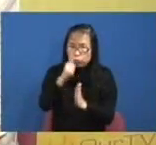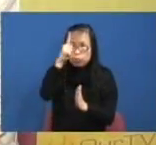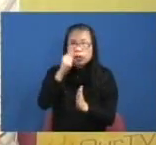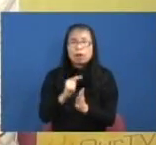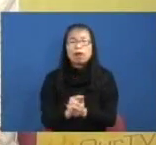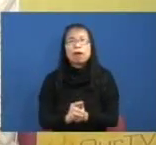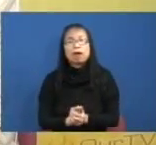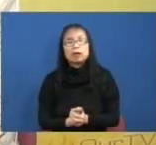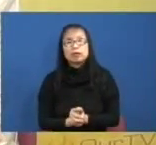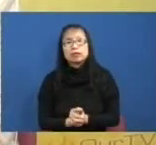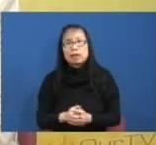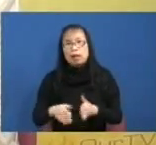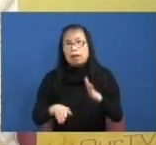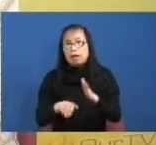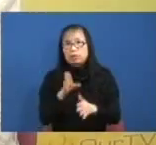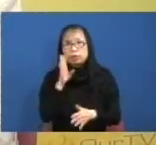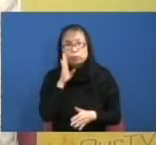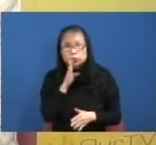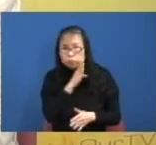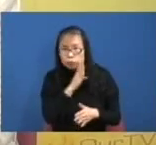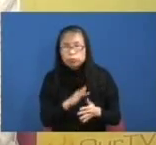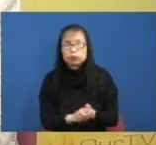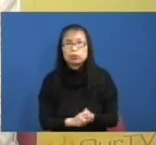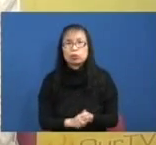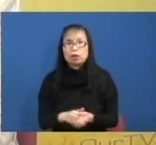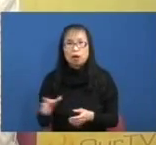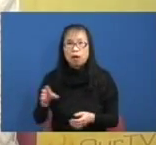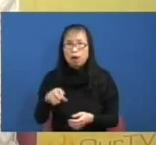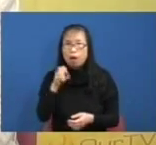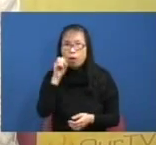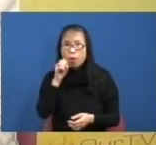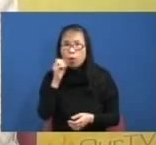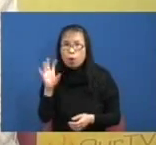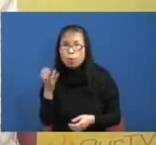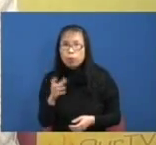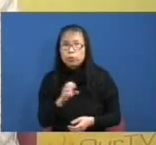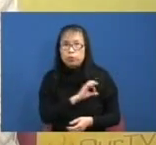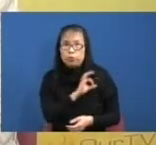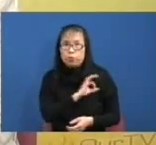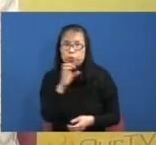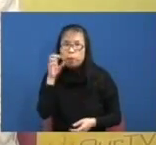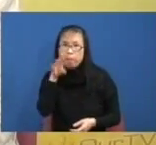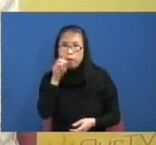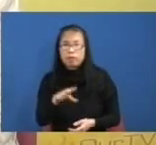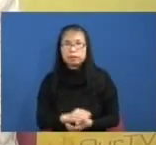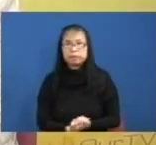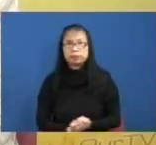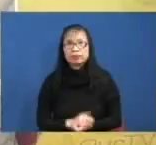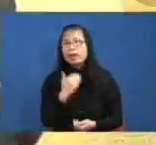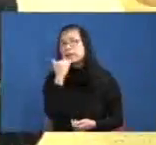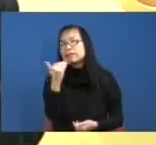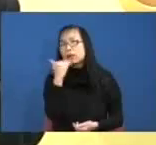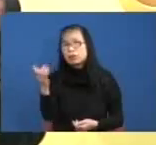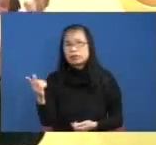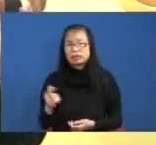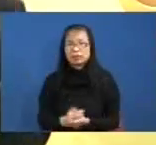係啦， 商鋪 或者商場嗰啲。 冇錯啦。 黃會長，我要申下冤先啊！我就 你有 領